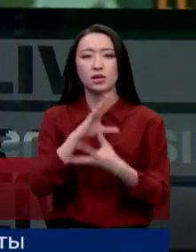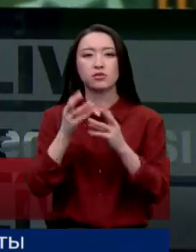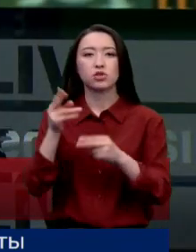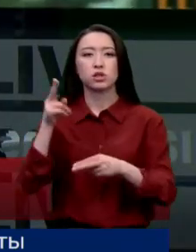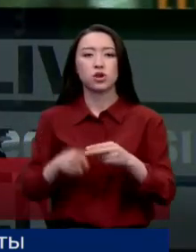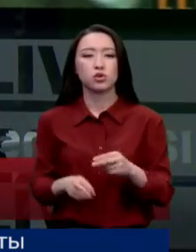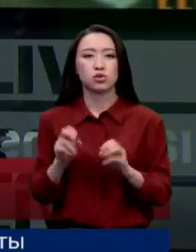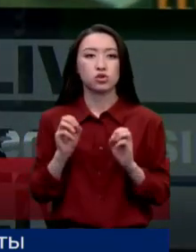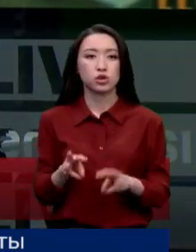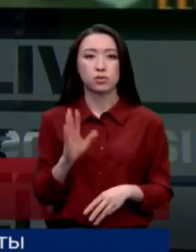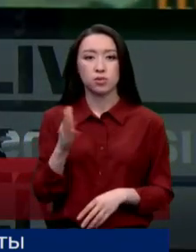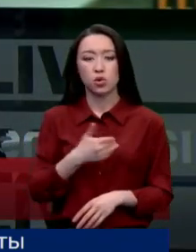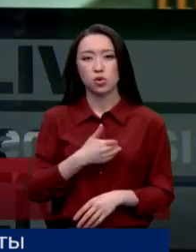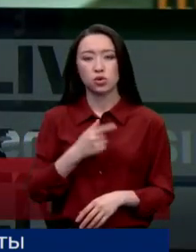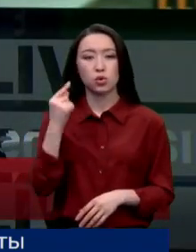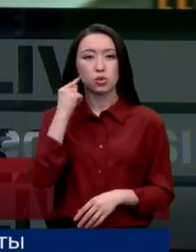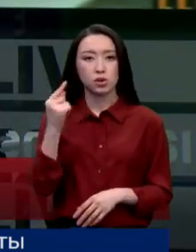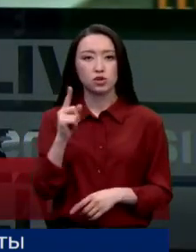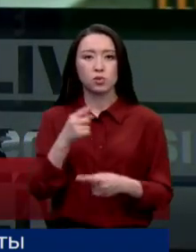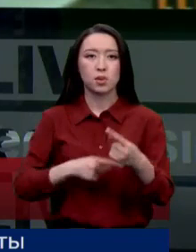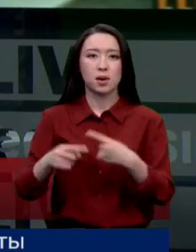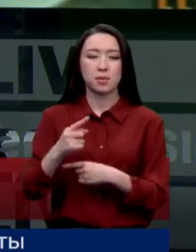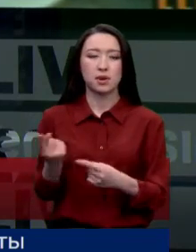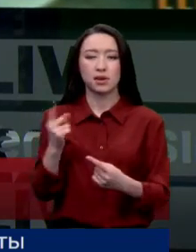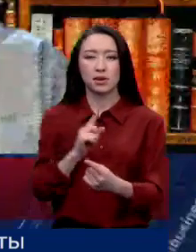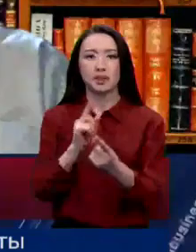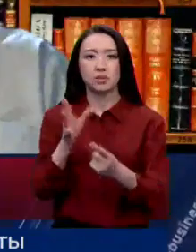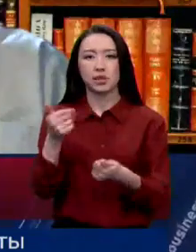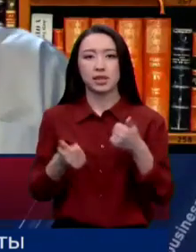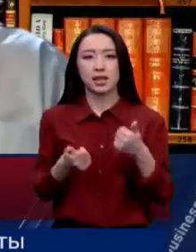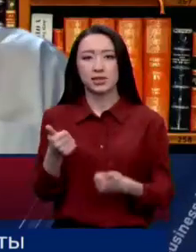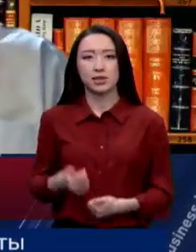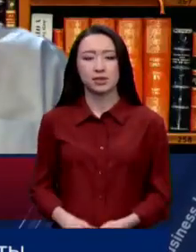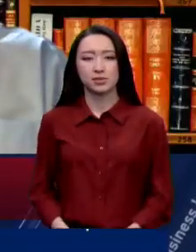Хочется услышать, чтобы потом вернуться в эту студию через несколько месяцев и сравнить.